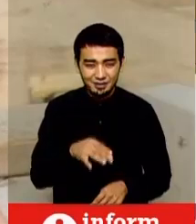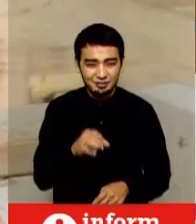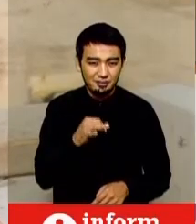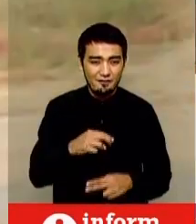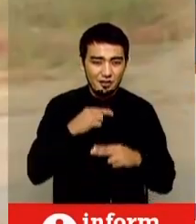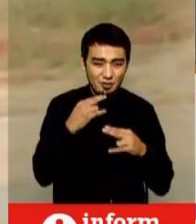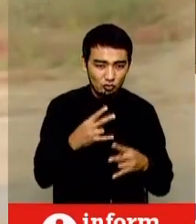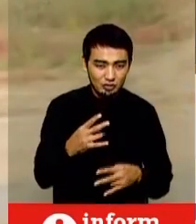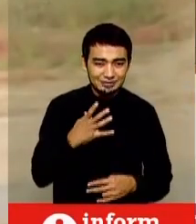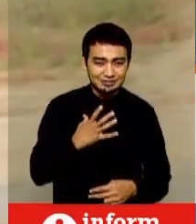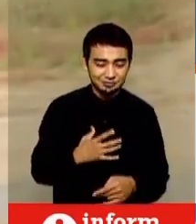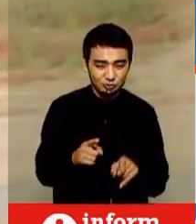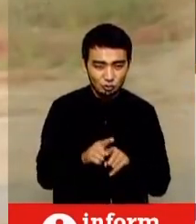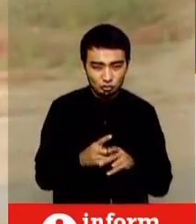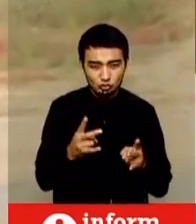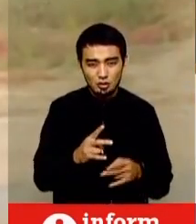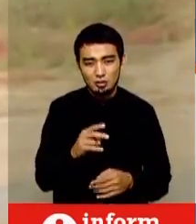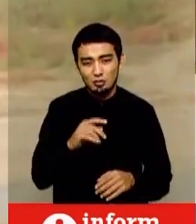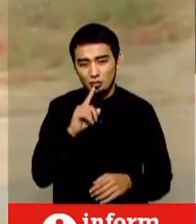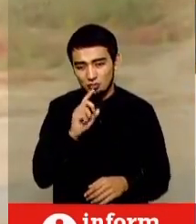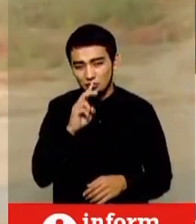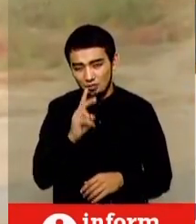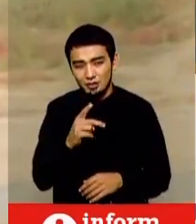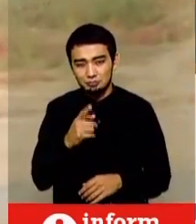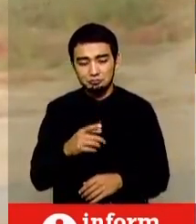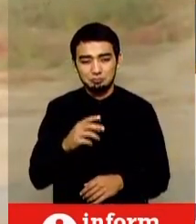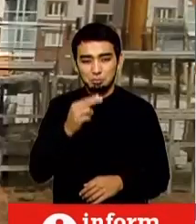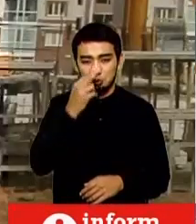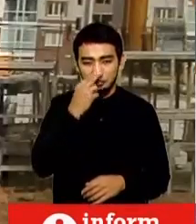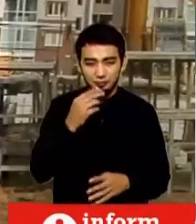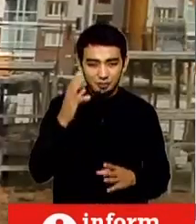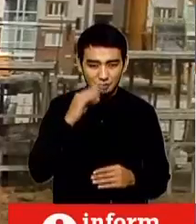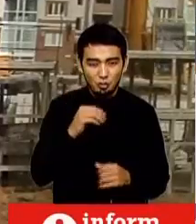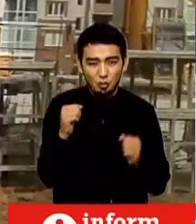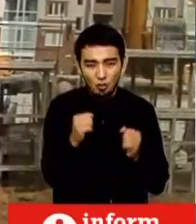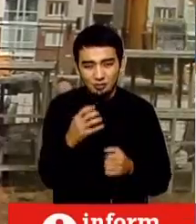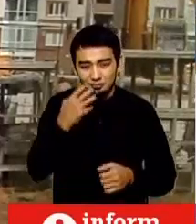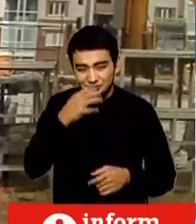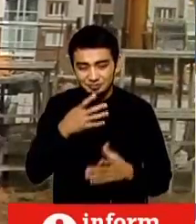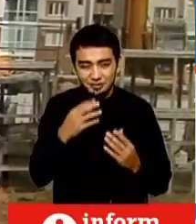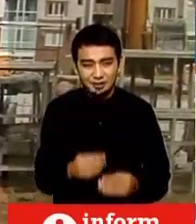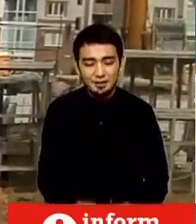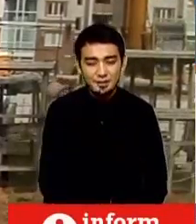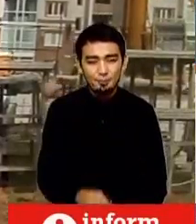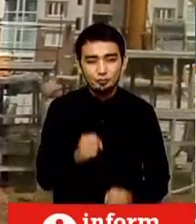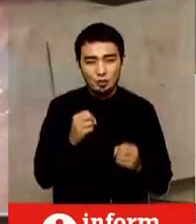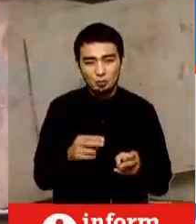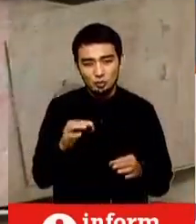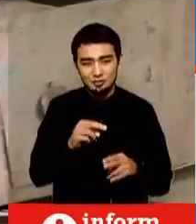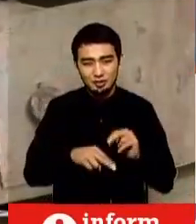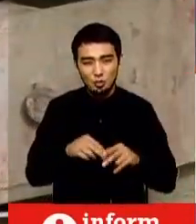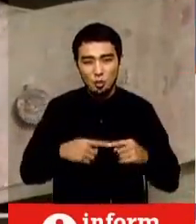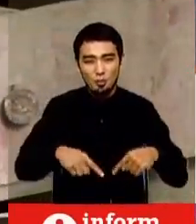И терпение, конечно. Привыкаешь с годами работать и в стужу, и в зной. За процессом работы и за безопасностью на строительном